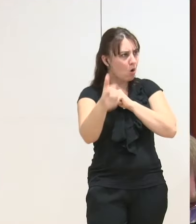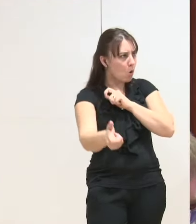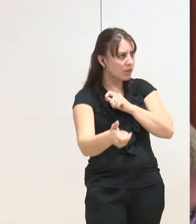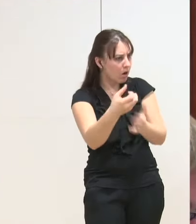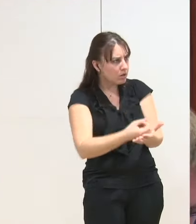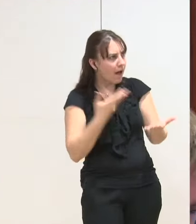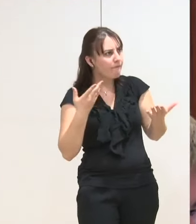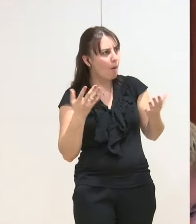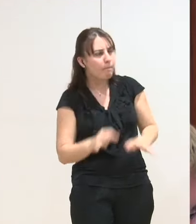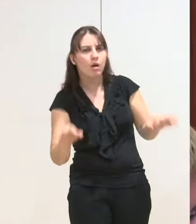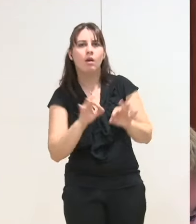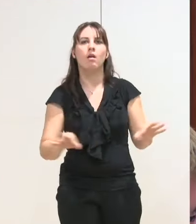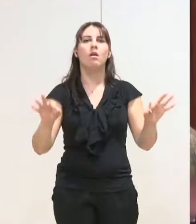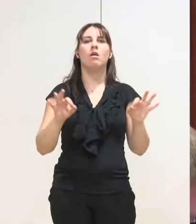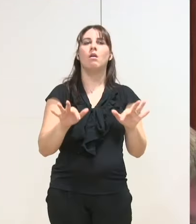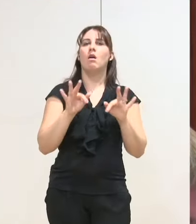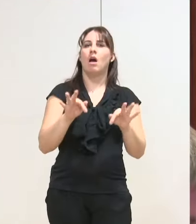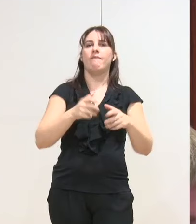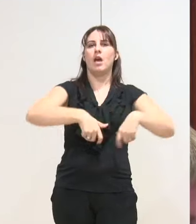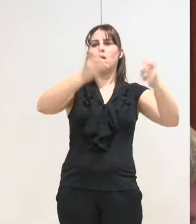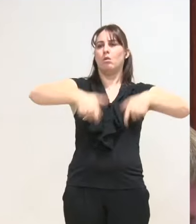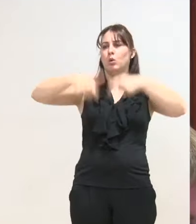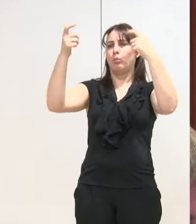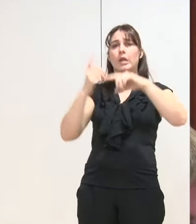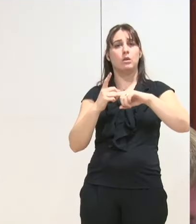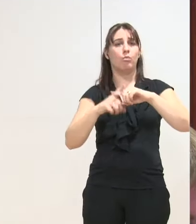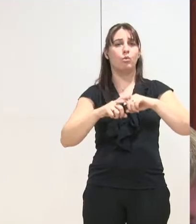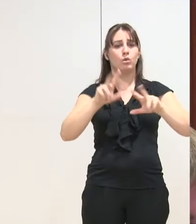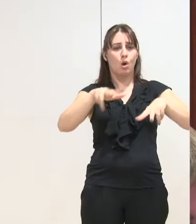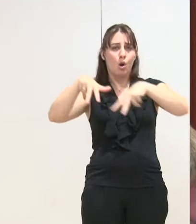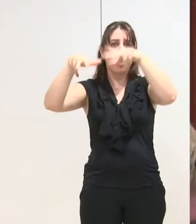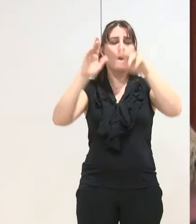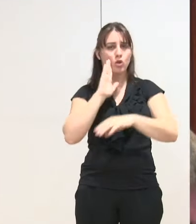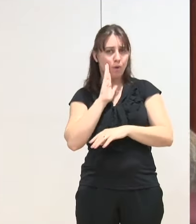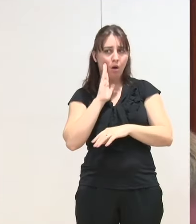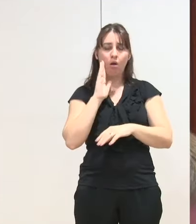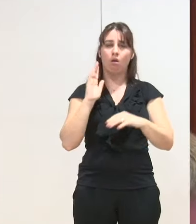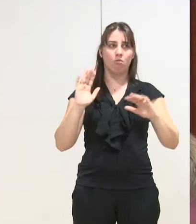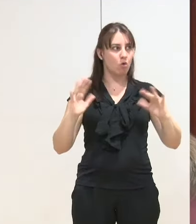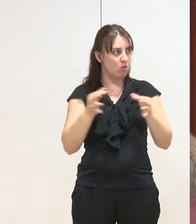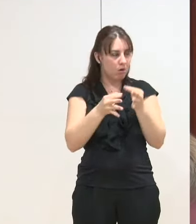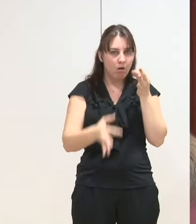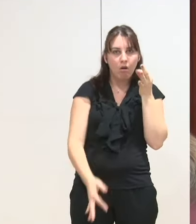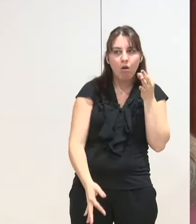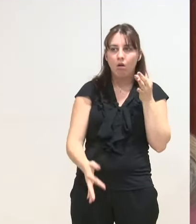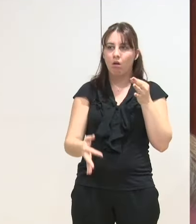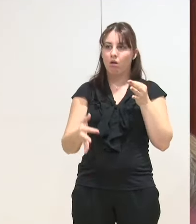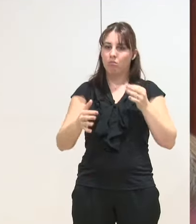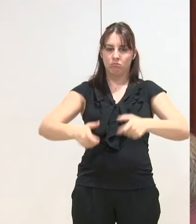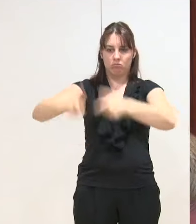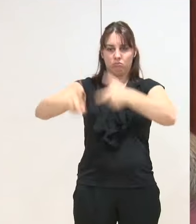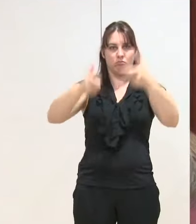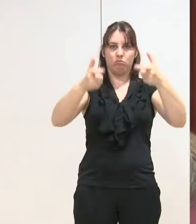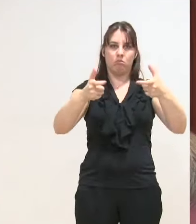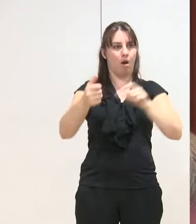conséquences en matière de logement et d'urbanisme avec l'arrêt net d'opération d'urbanisme que